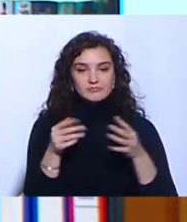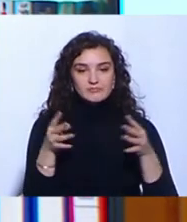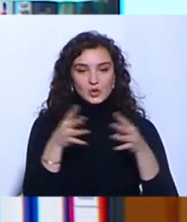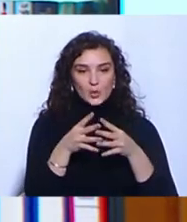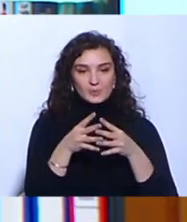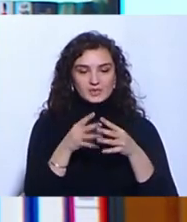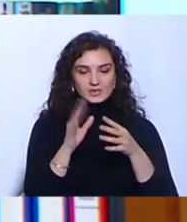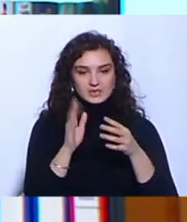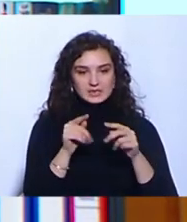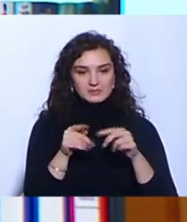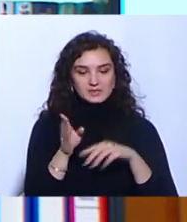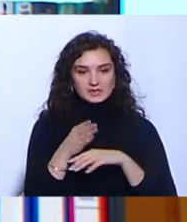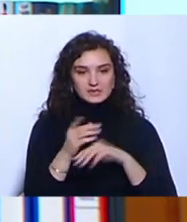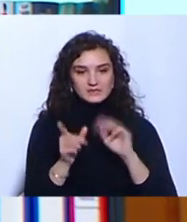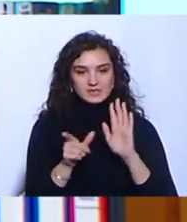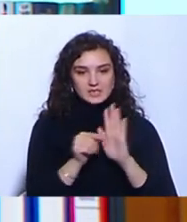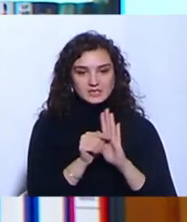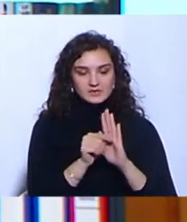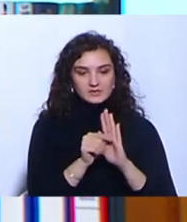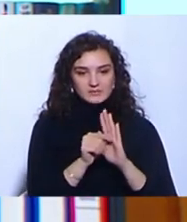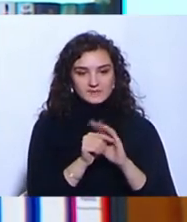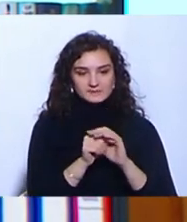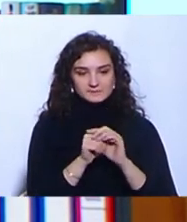კომბინაცია ექნებოდა თევზის დაწყვილება